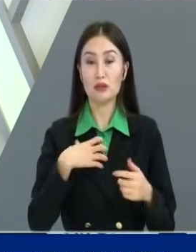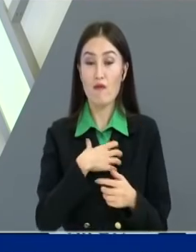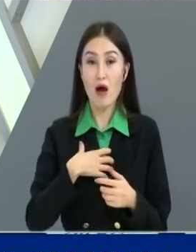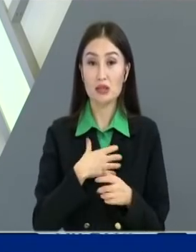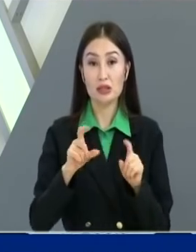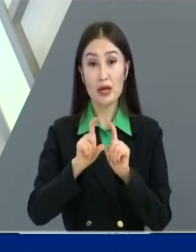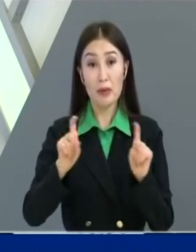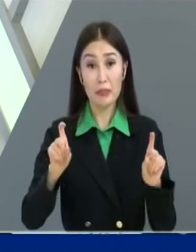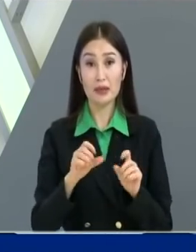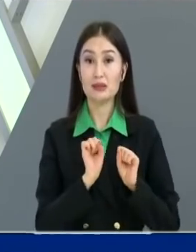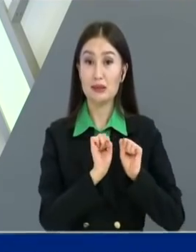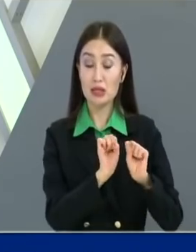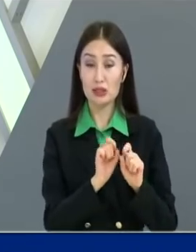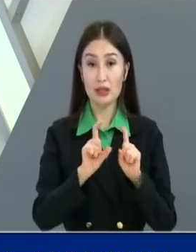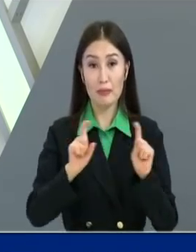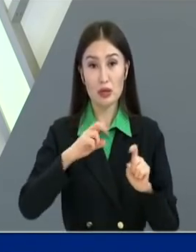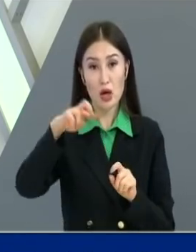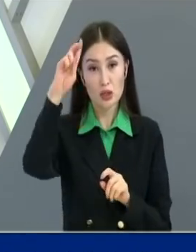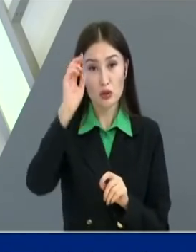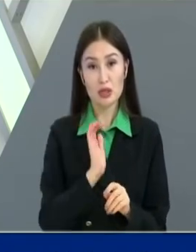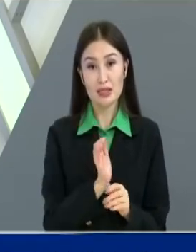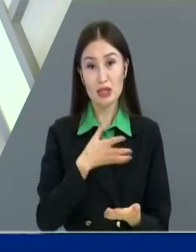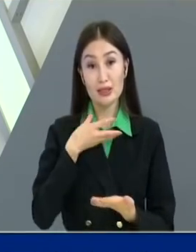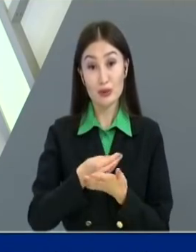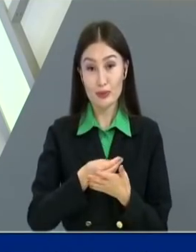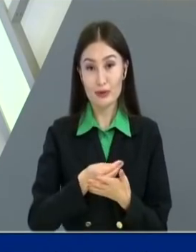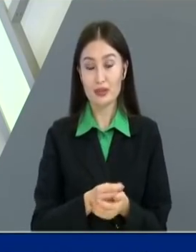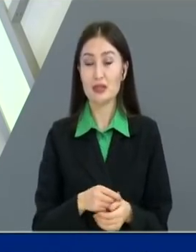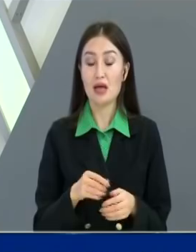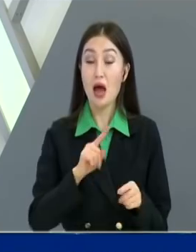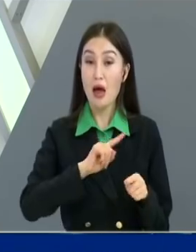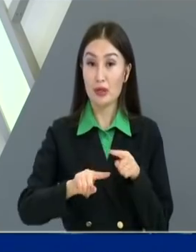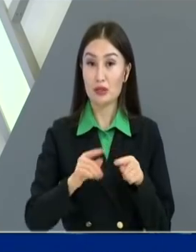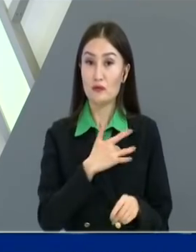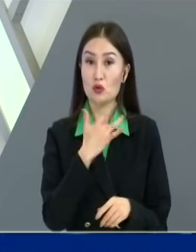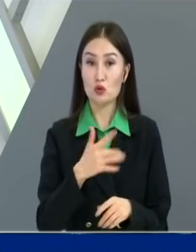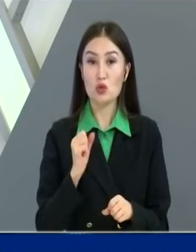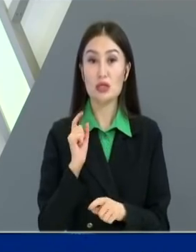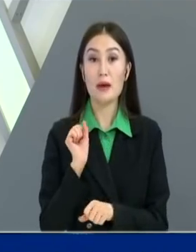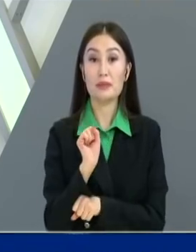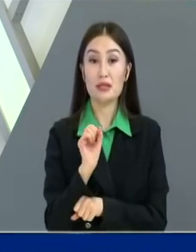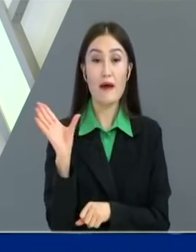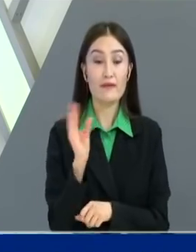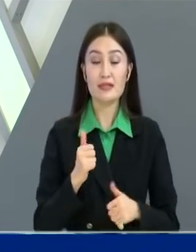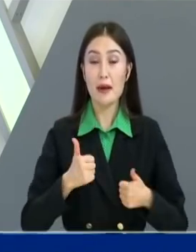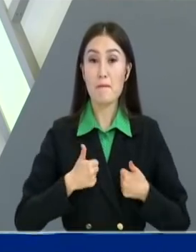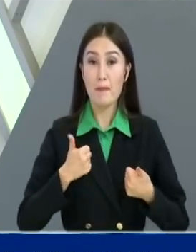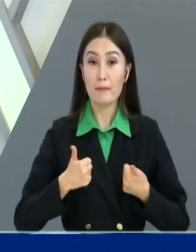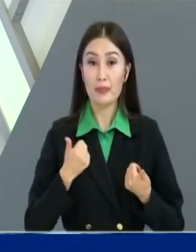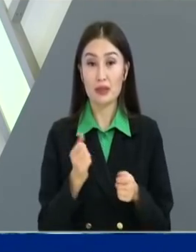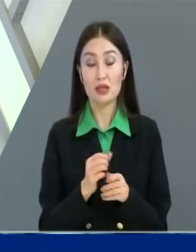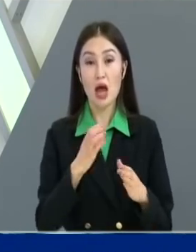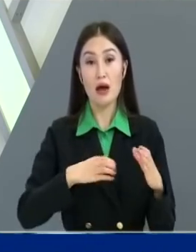а также обеспечить защиту объектов государственной и частной собственности. Оперативно и жестко пресекать все попытки